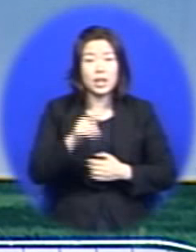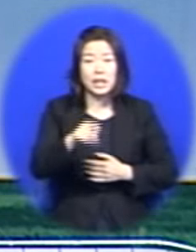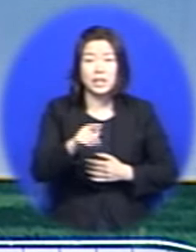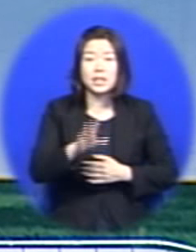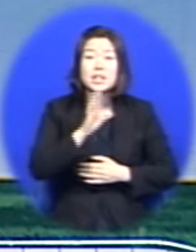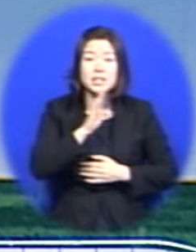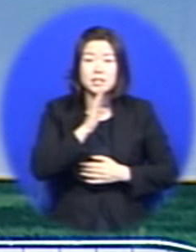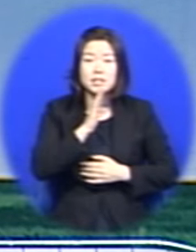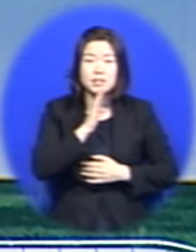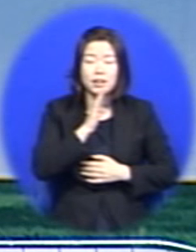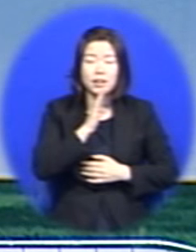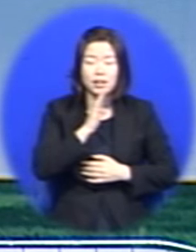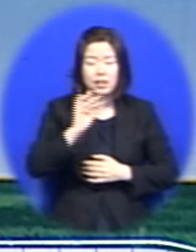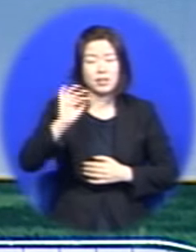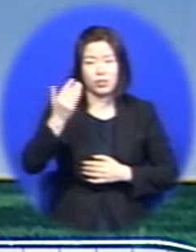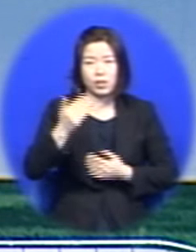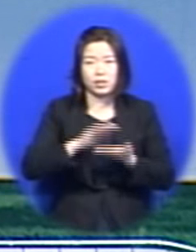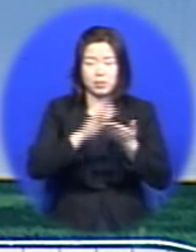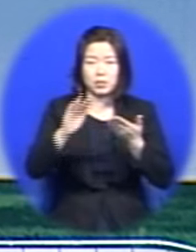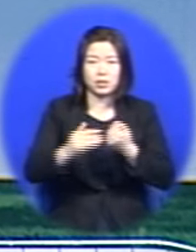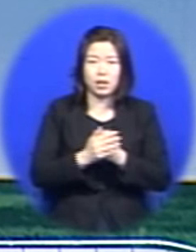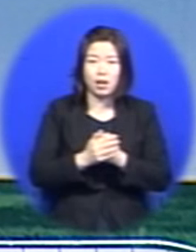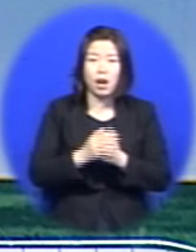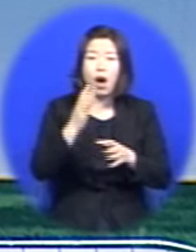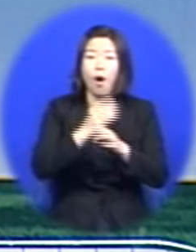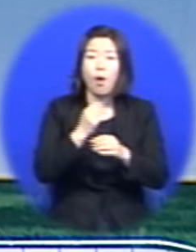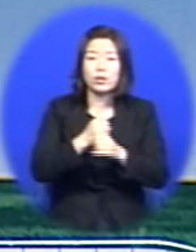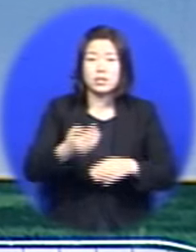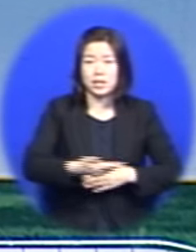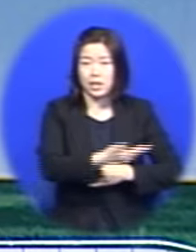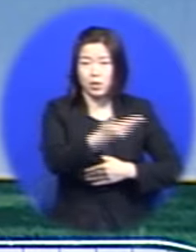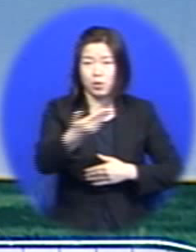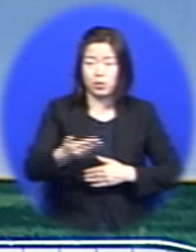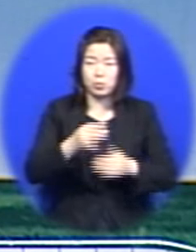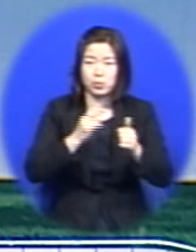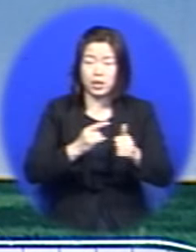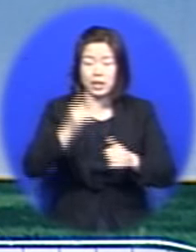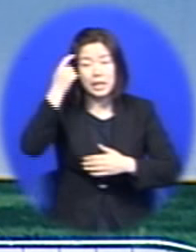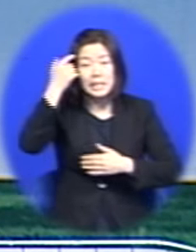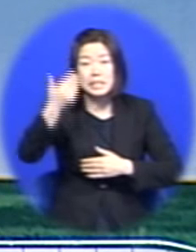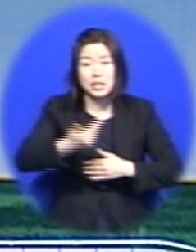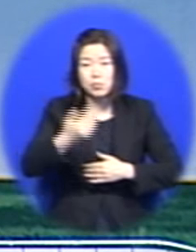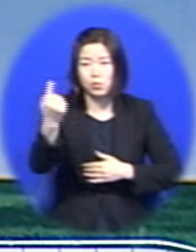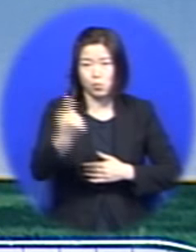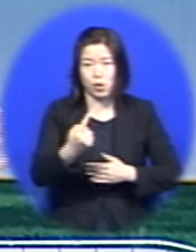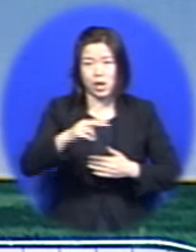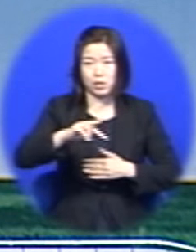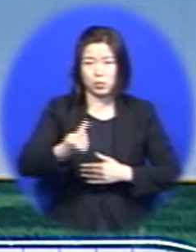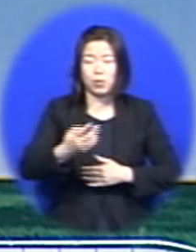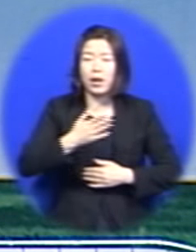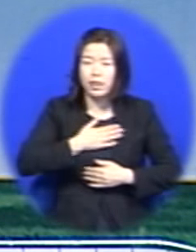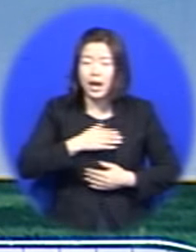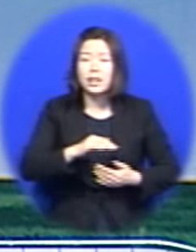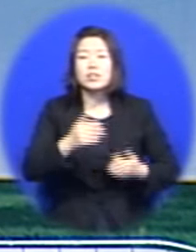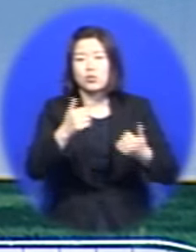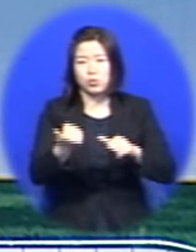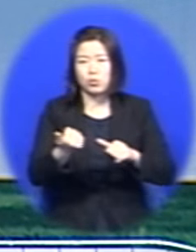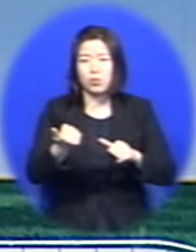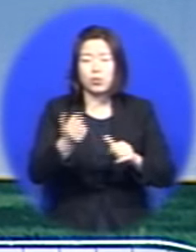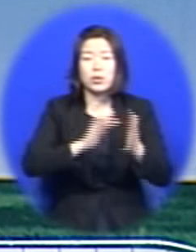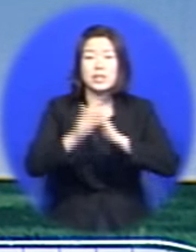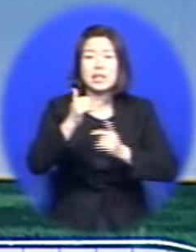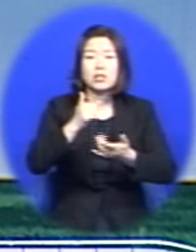이것이 진짜가 돼야 되는 거예요. 언제 여러분에게 질문이 와도 여러분이 나는 죽고 저는